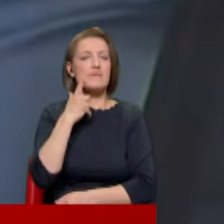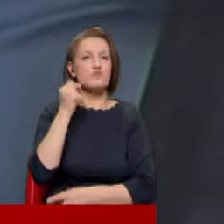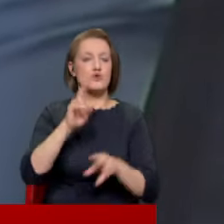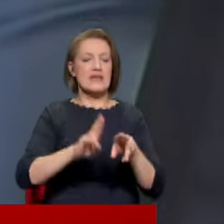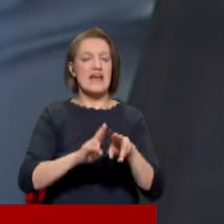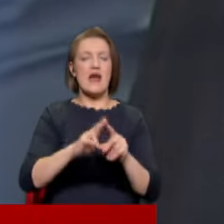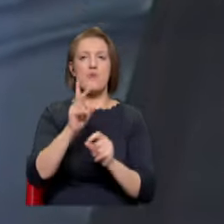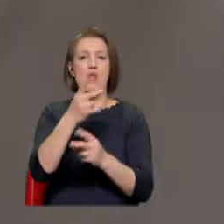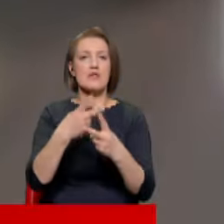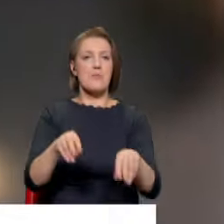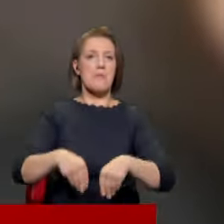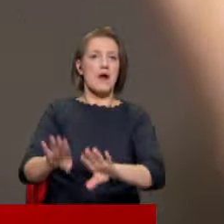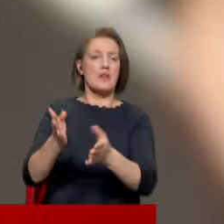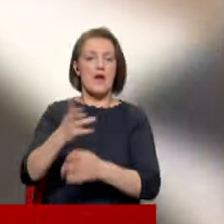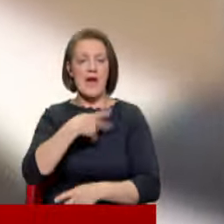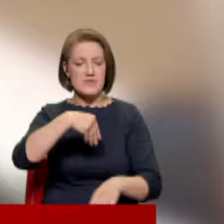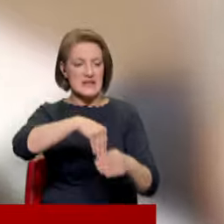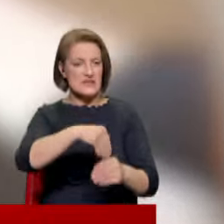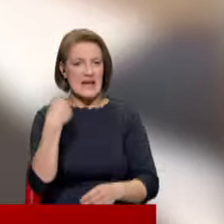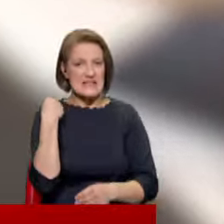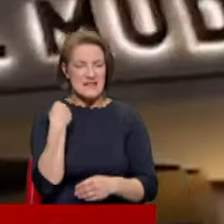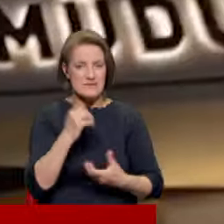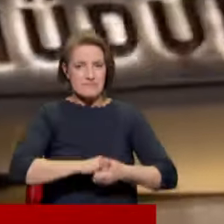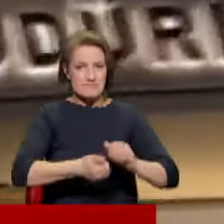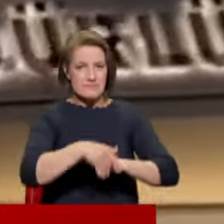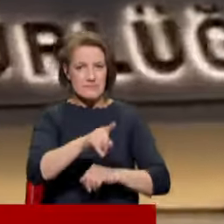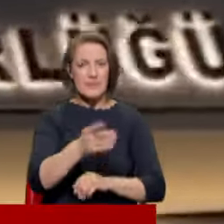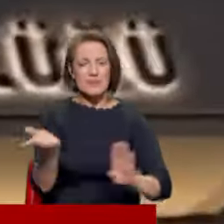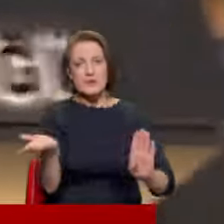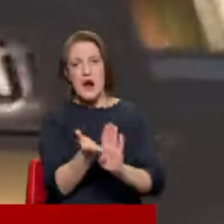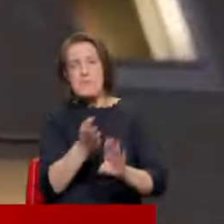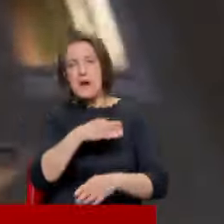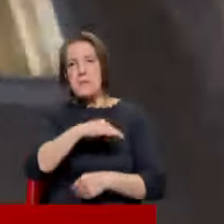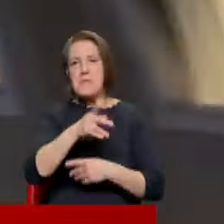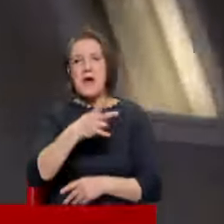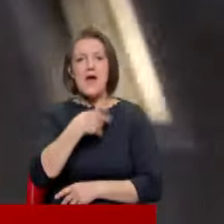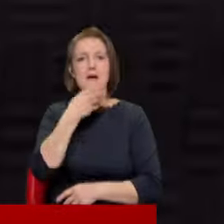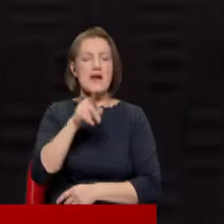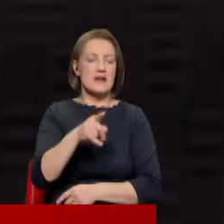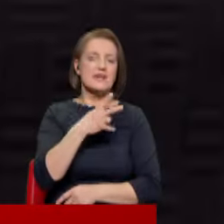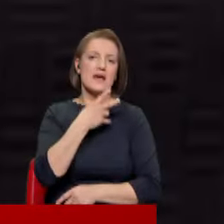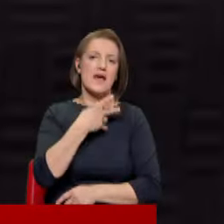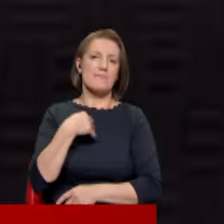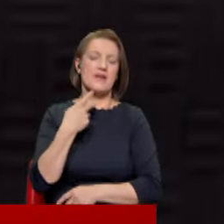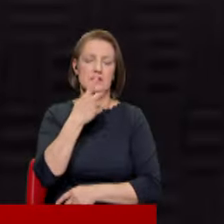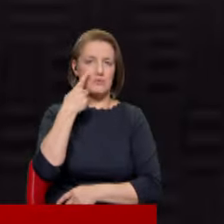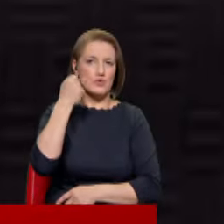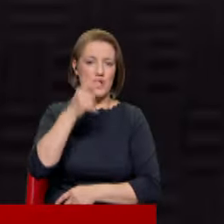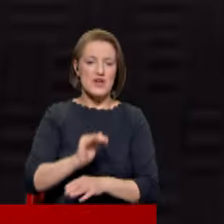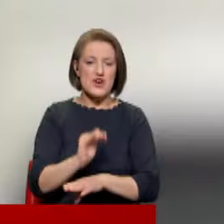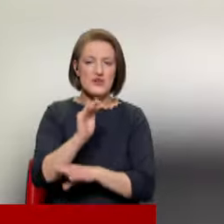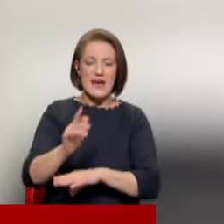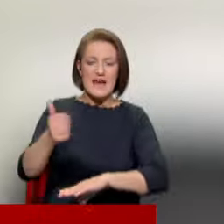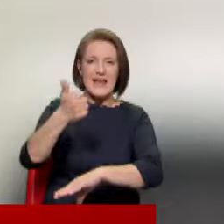Kerem Öner serbest bırakıldı emniyet içinde yeni yapılanma darbe girişimi iddiaları emekli Emniyet Müdürü Hanefi Avcı yaşananlar